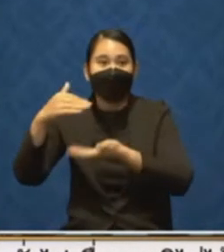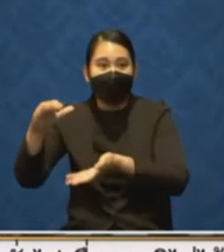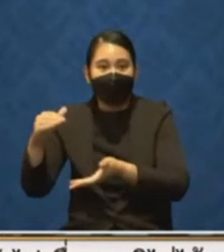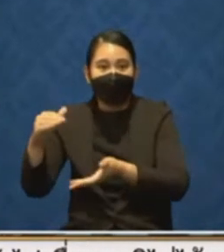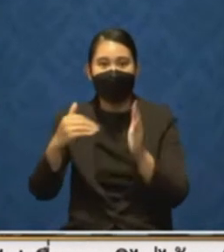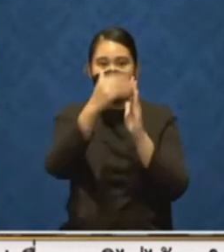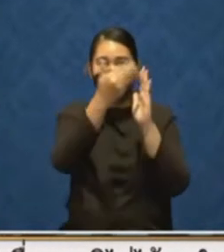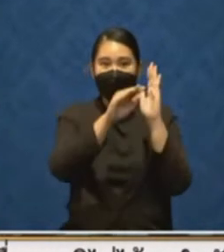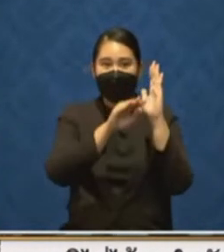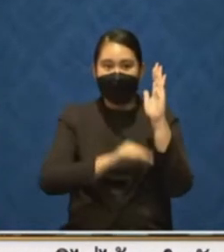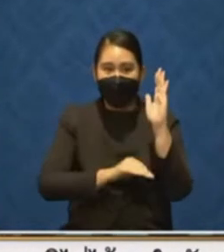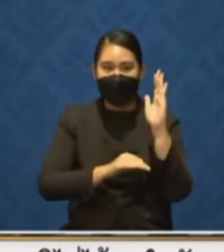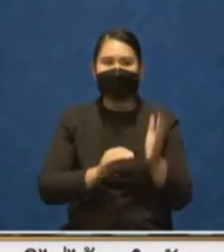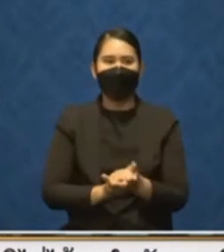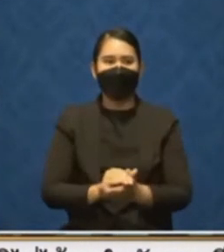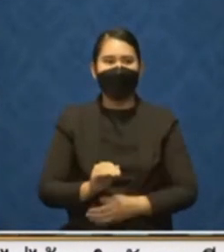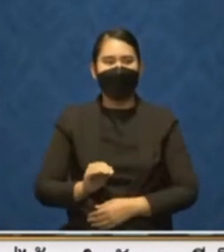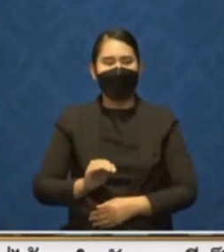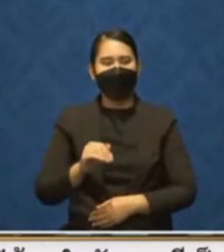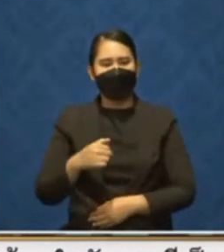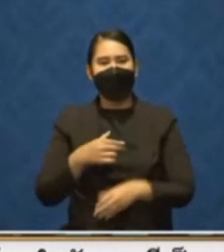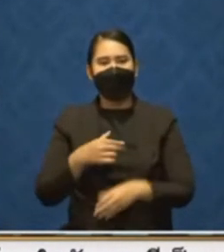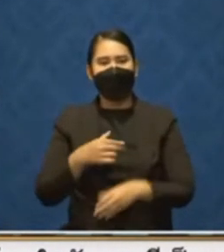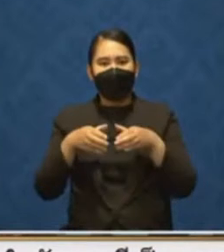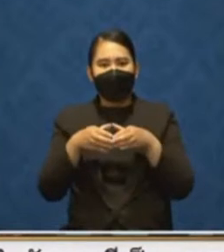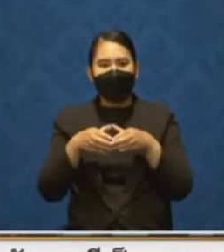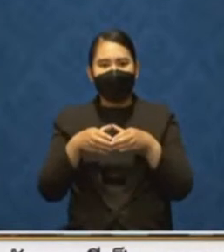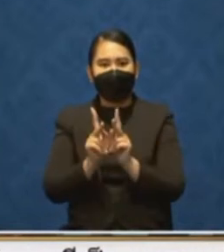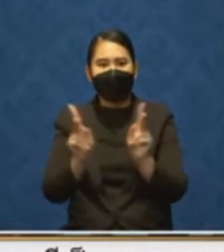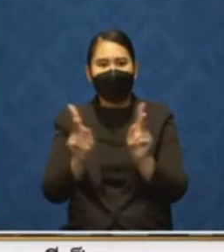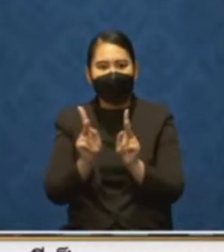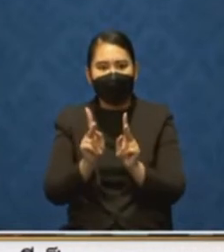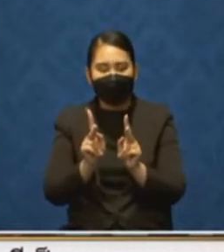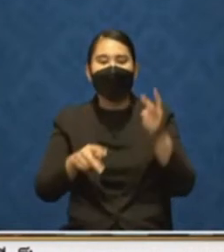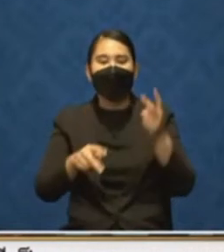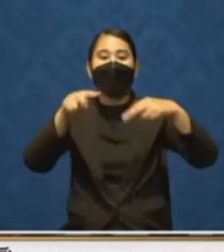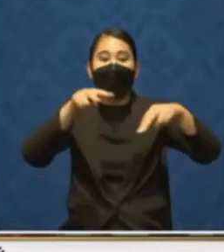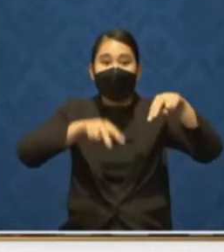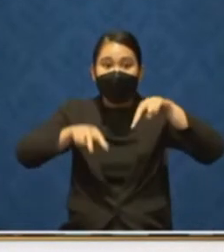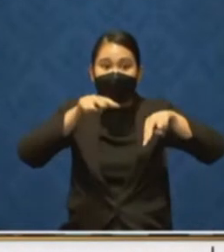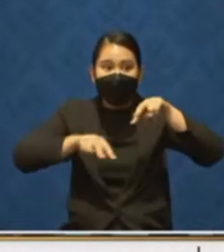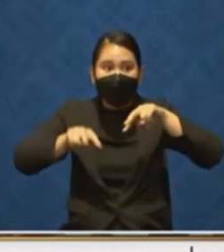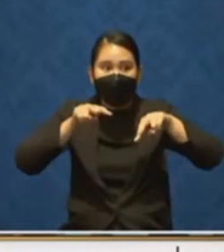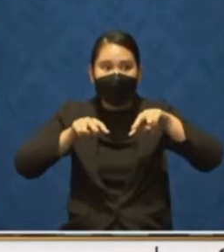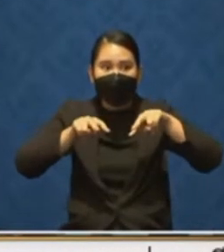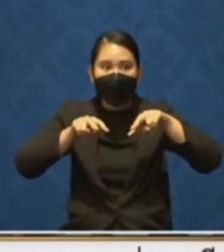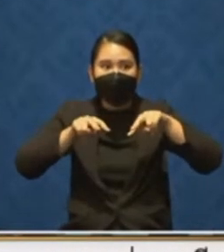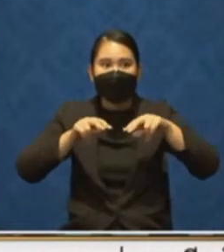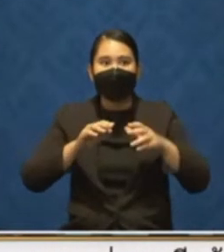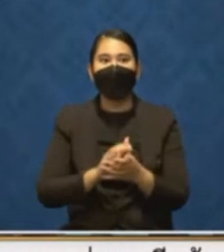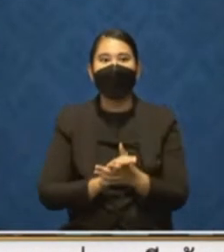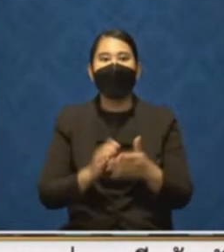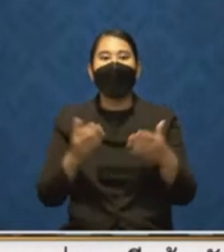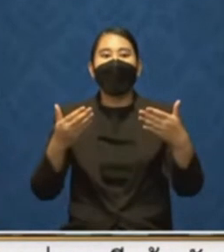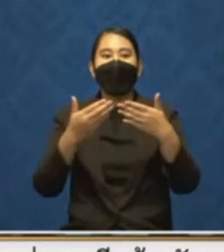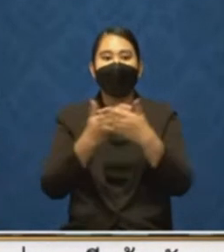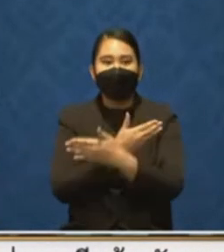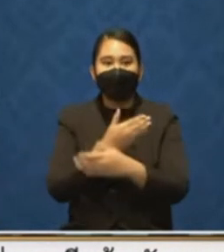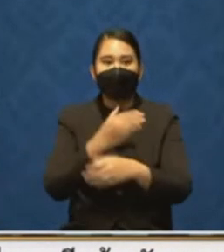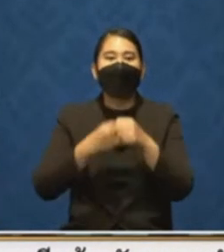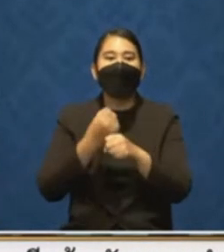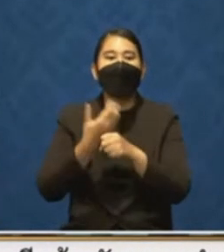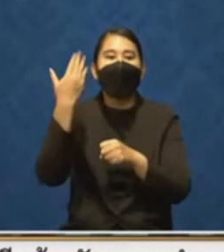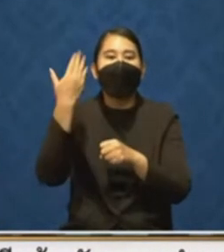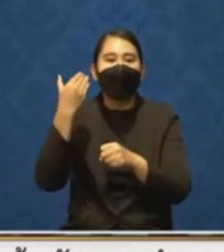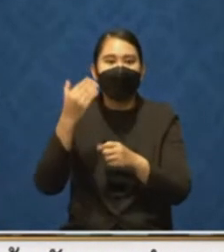ไอ้บริษัทนี้ทีมสืบสวนสอบสวนกันอาทิการบุบลงไปดูครับเพิ่งเปลี่ยนบริษัทเป็นบริษัทจำกัดเมื่อปีที่แล้ว